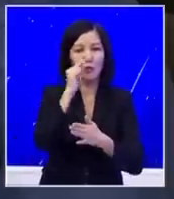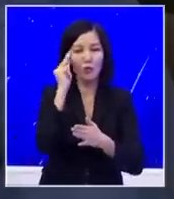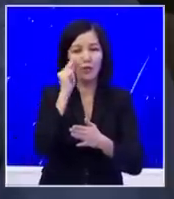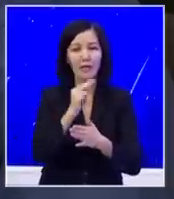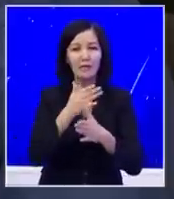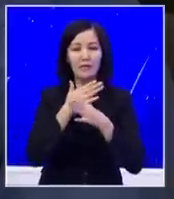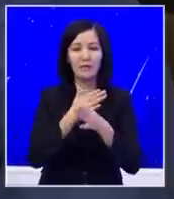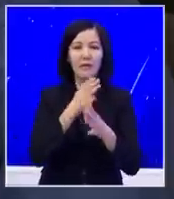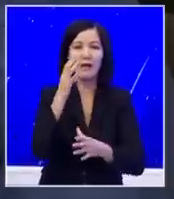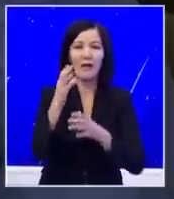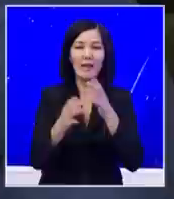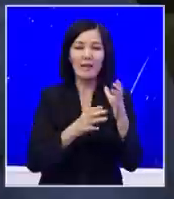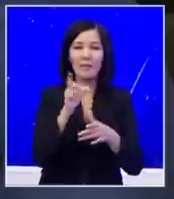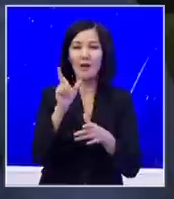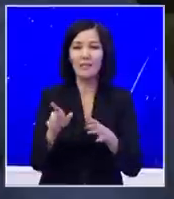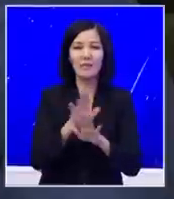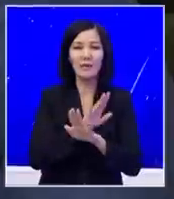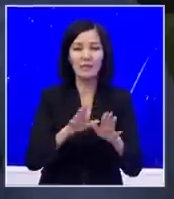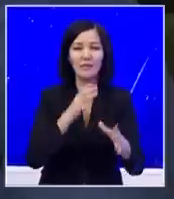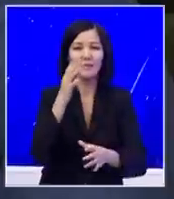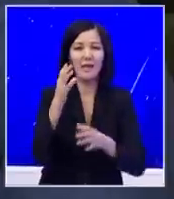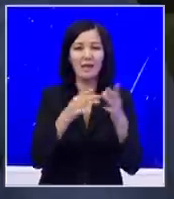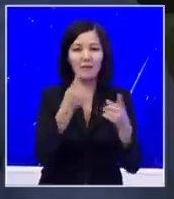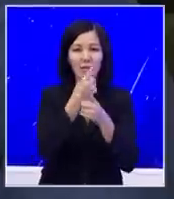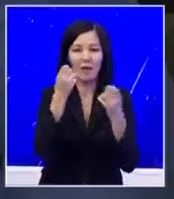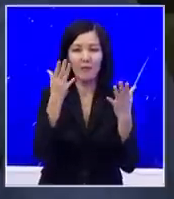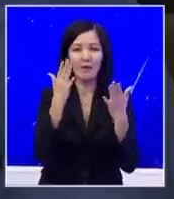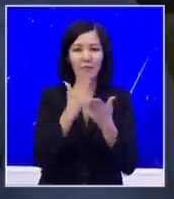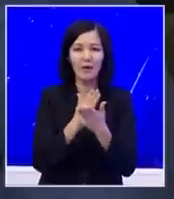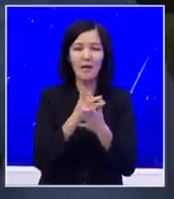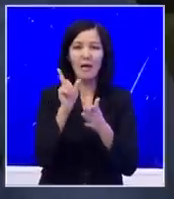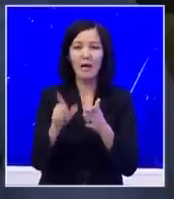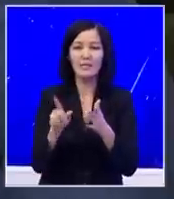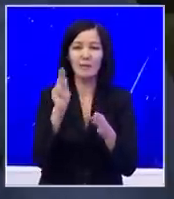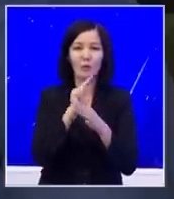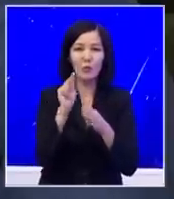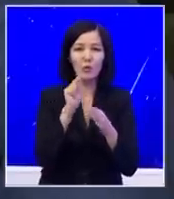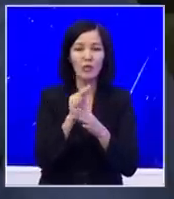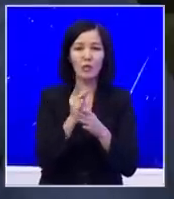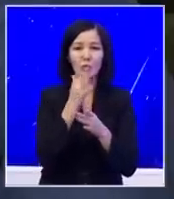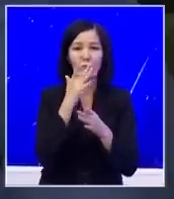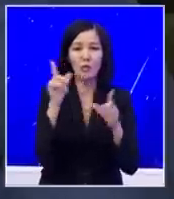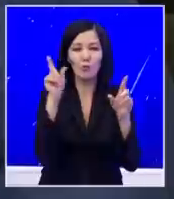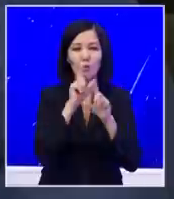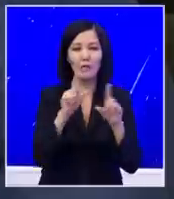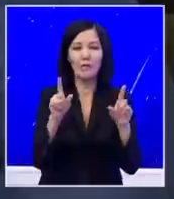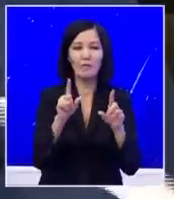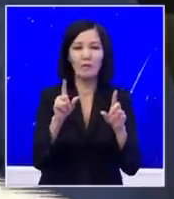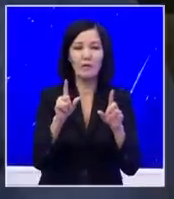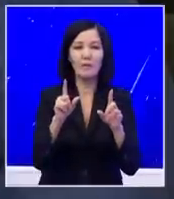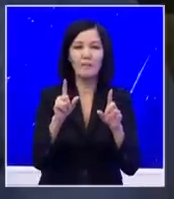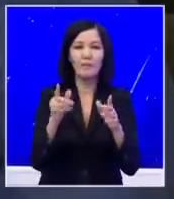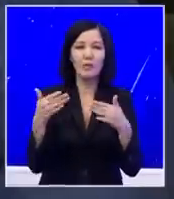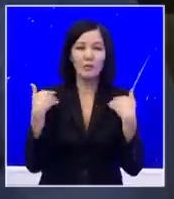арқылы әлем азаматы емес, бірақ әлемнен хабары бар Қазақстанның азаматын тәрбиелейтін ұлт мектебінің үлгісін жасауды